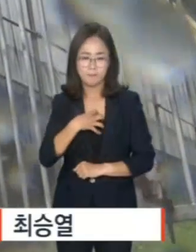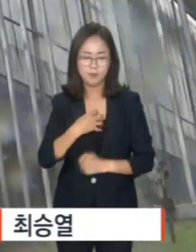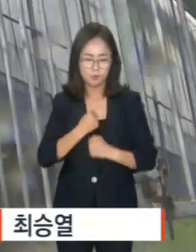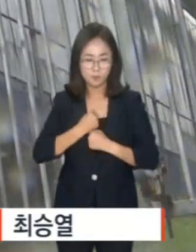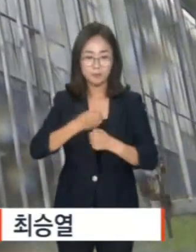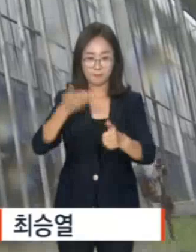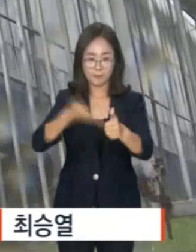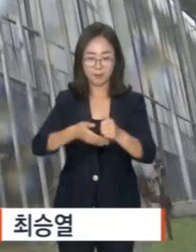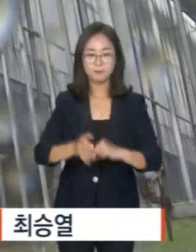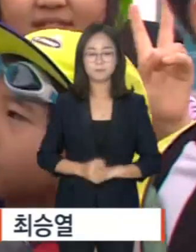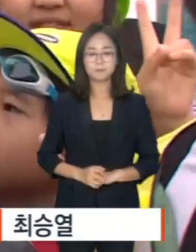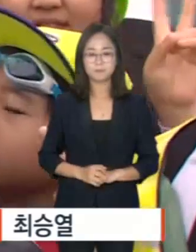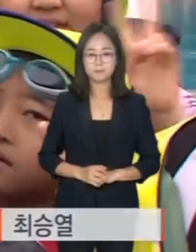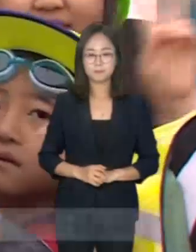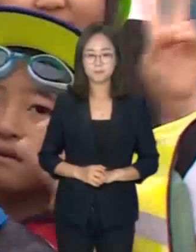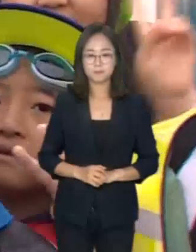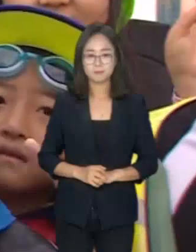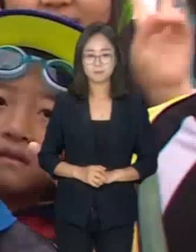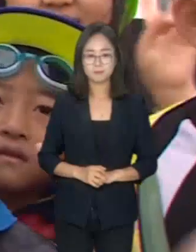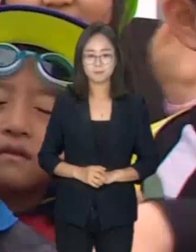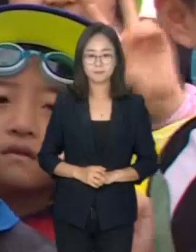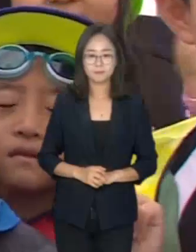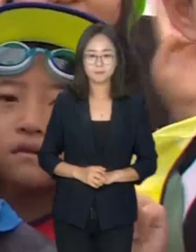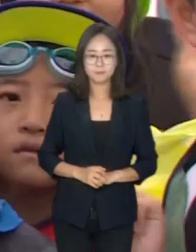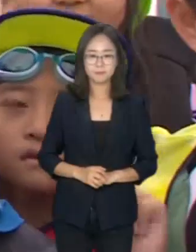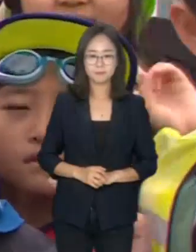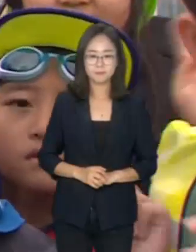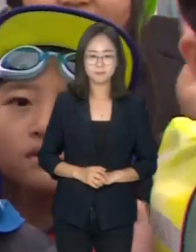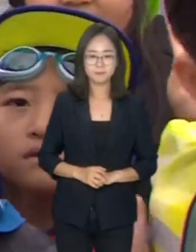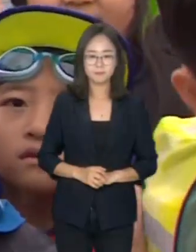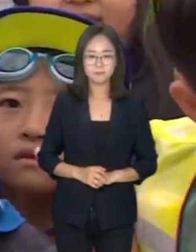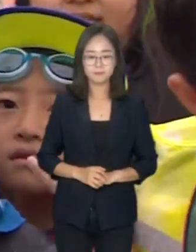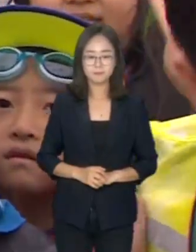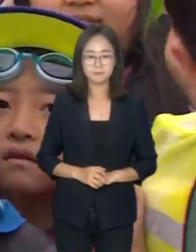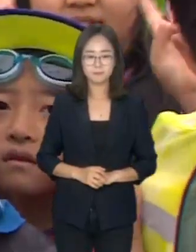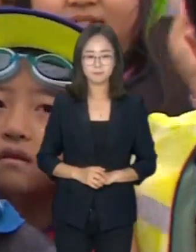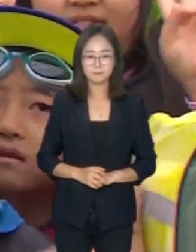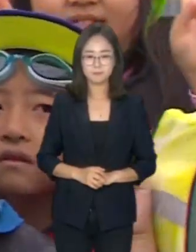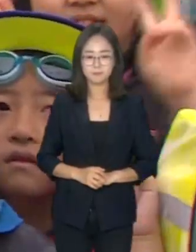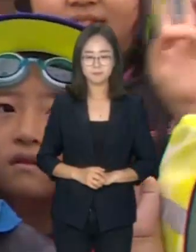필요합니다. 지금까지 뚝섬 한강 수영장에서 연합뉴스TV 함예진입니다.